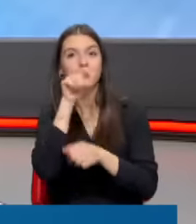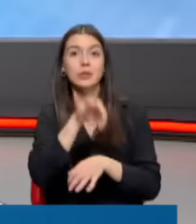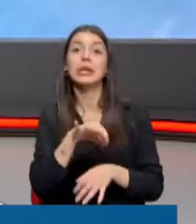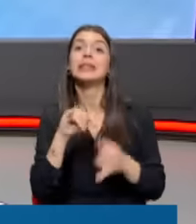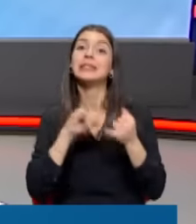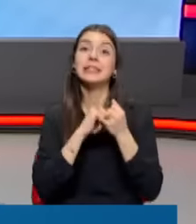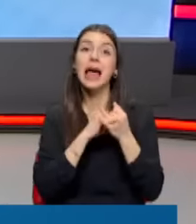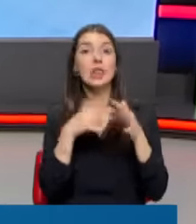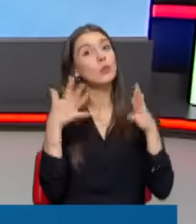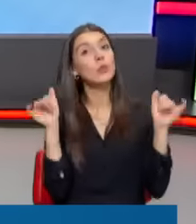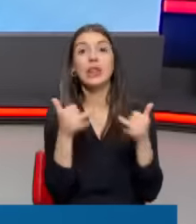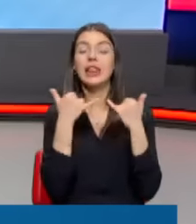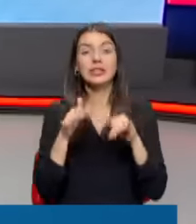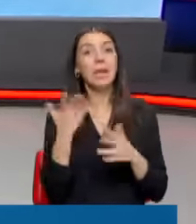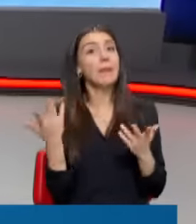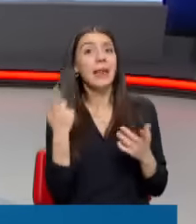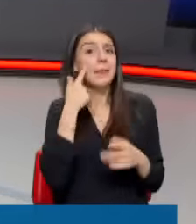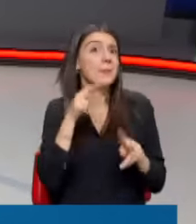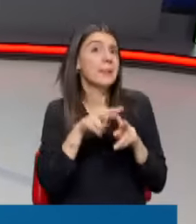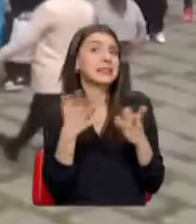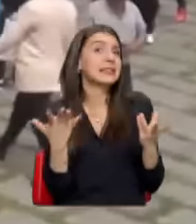Bakın mecliste nasıl kutlandı.